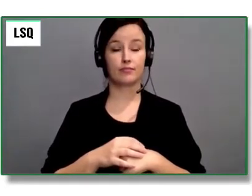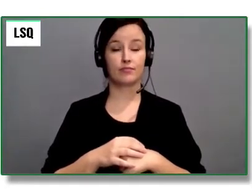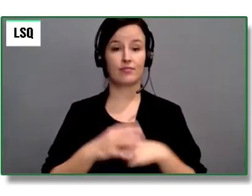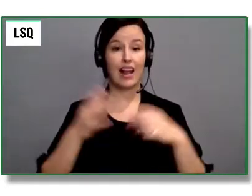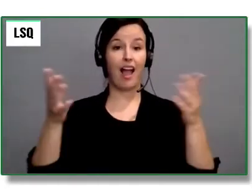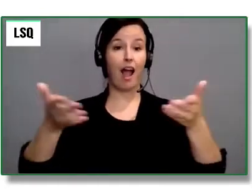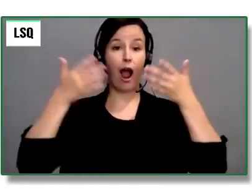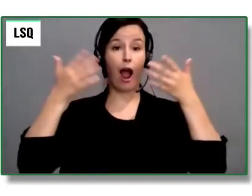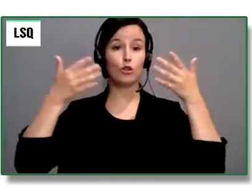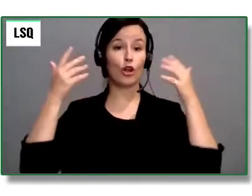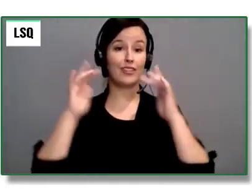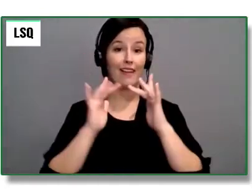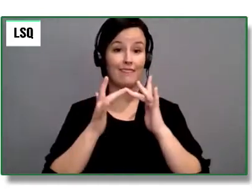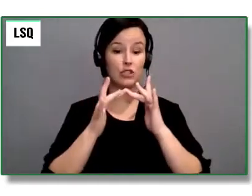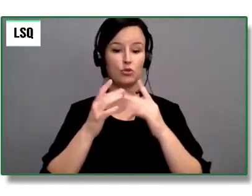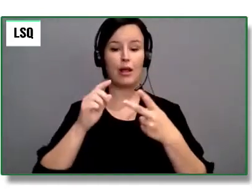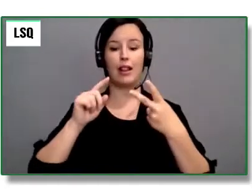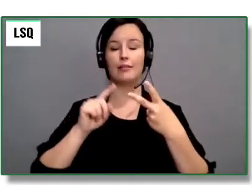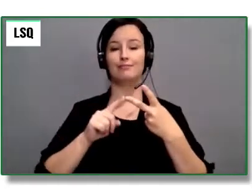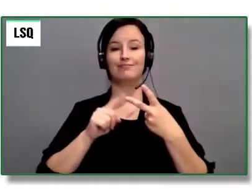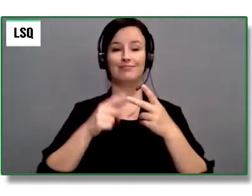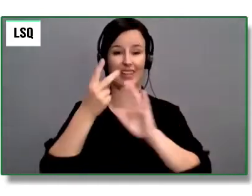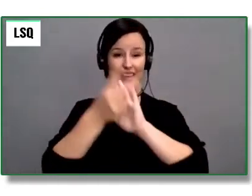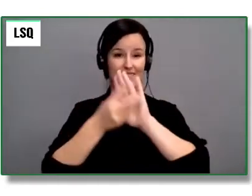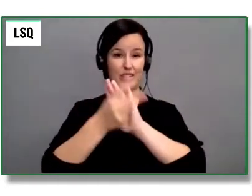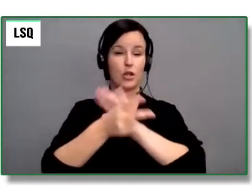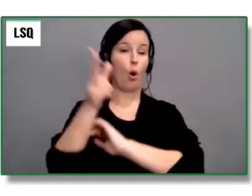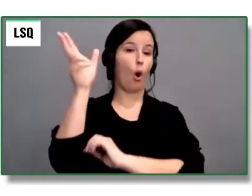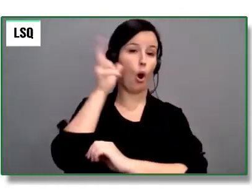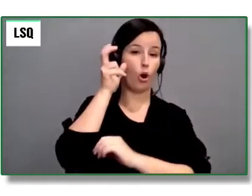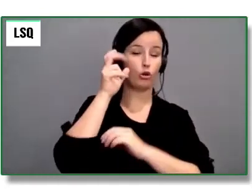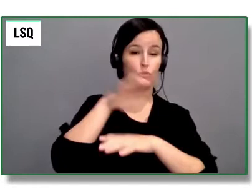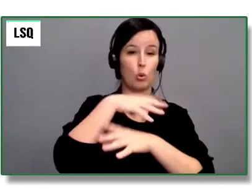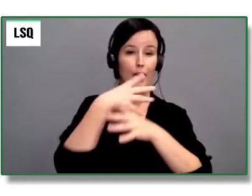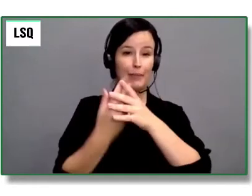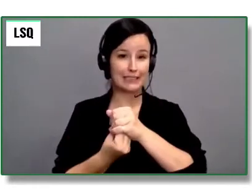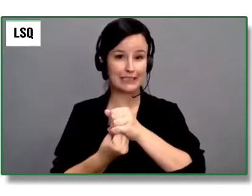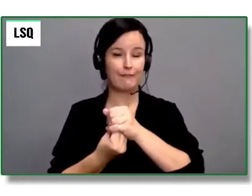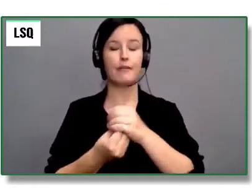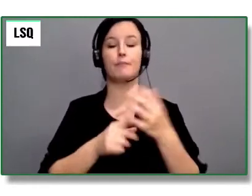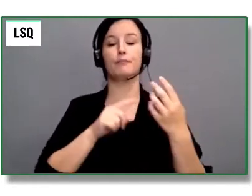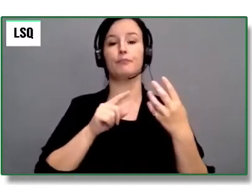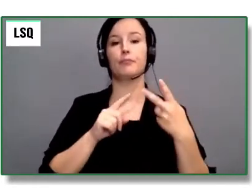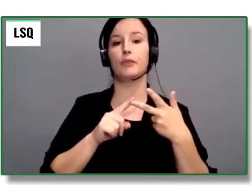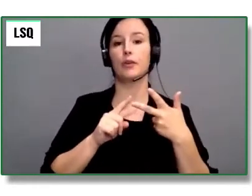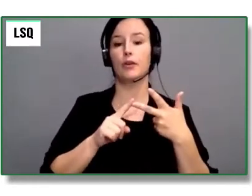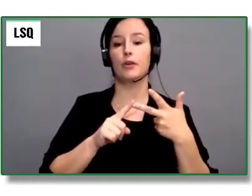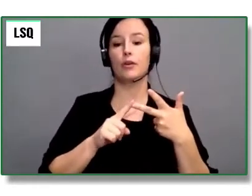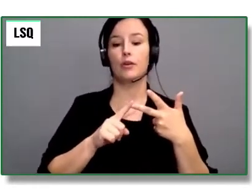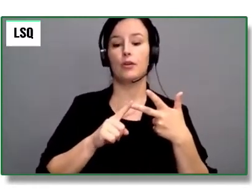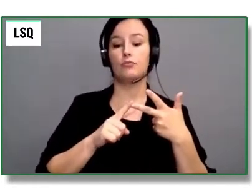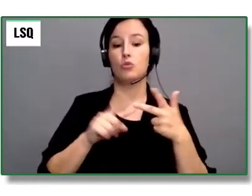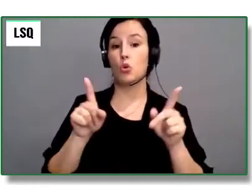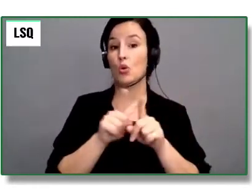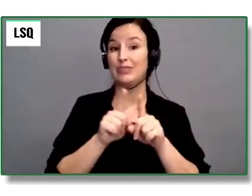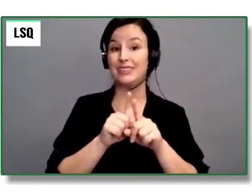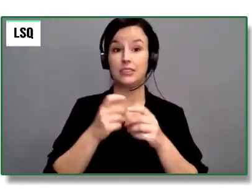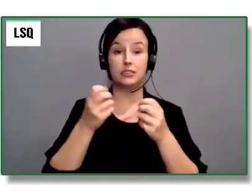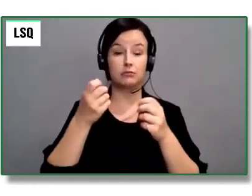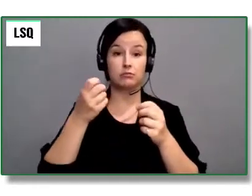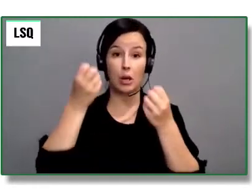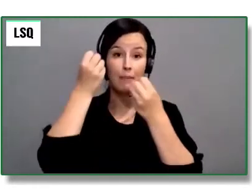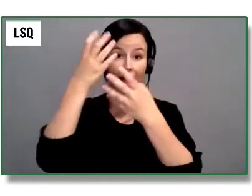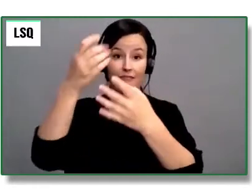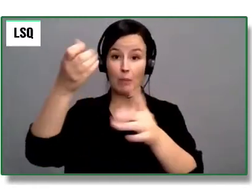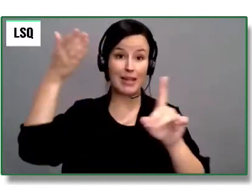virtuelles. Ensuite, le vidéo audio immersif. Ensuite, de l'information en direct.